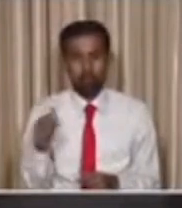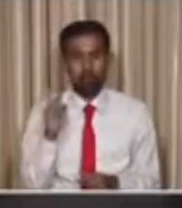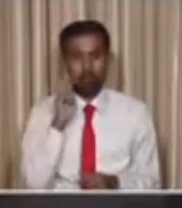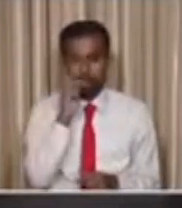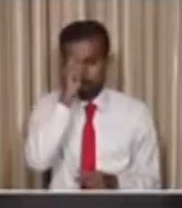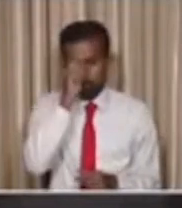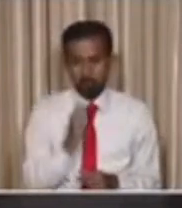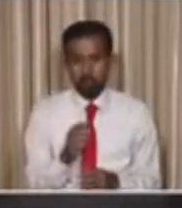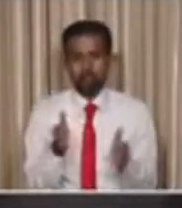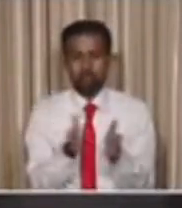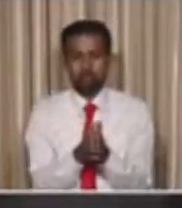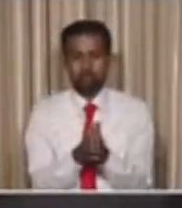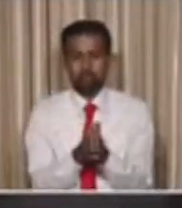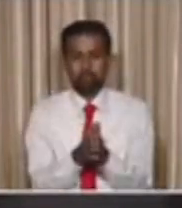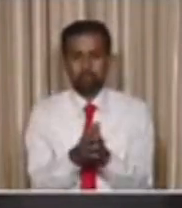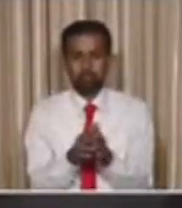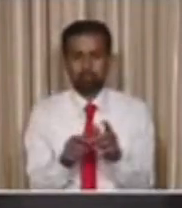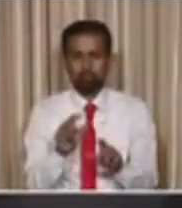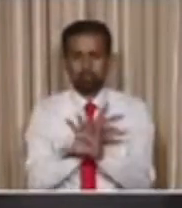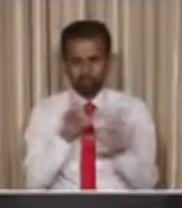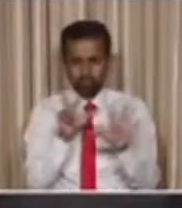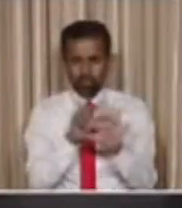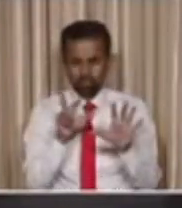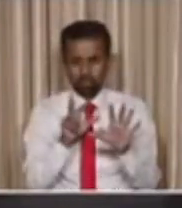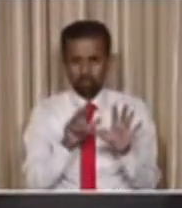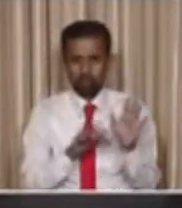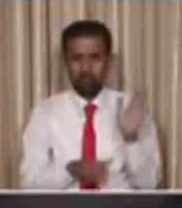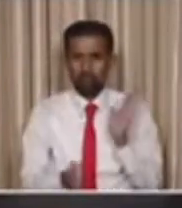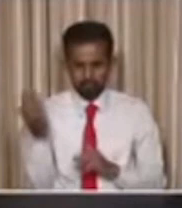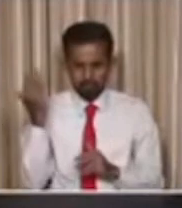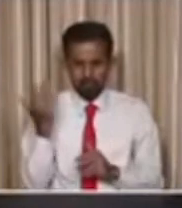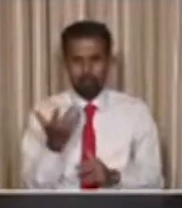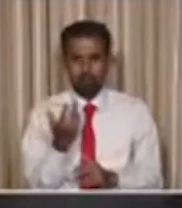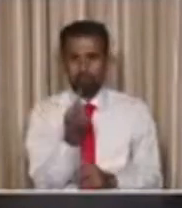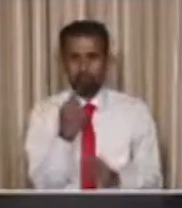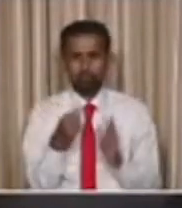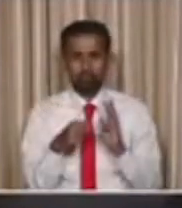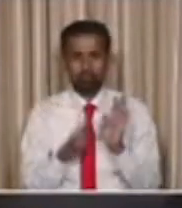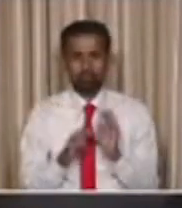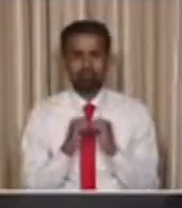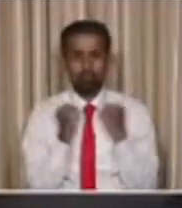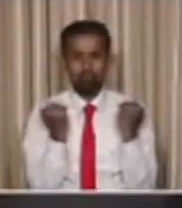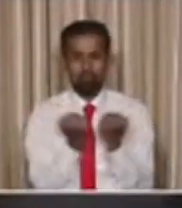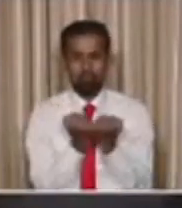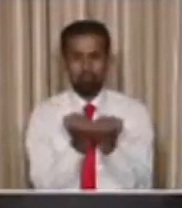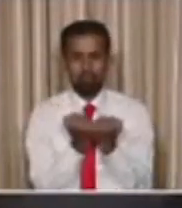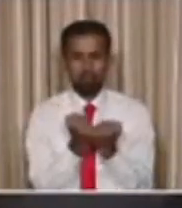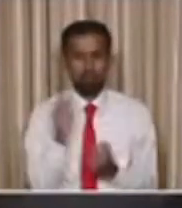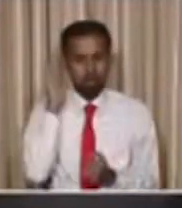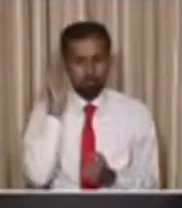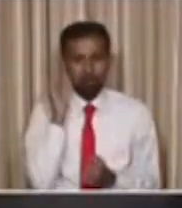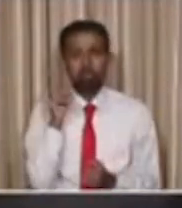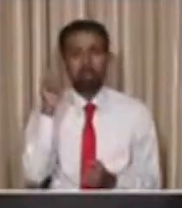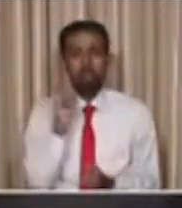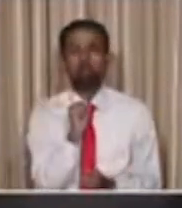වික්‍රමසිංහ මහත්තයත් එක්ක 18කද කොහෙද ඩෙලිගේෂන් එකක් ගියා කියලා කිව්වා එක්සත් ජාතික සංවිධානයේට. අපි අහුවා මොකද්ද කරේ